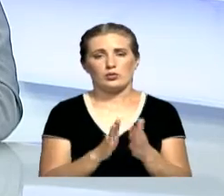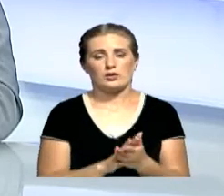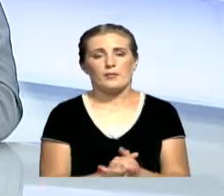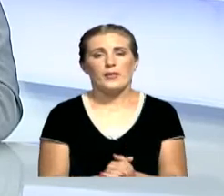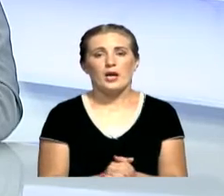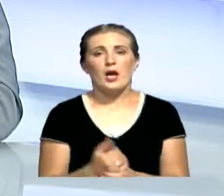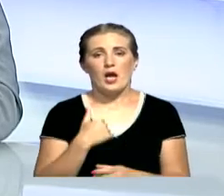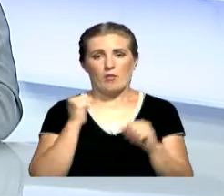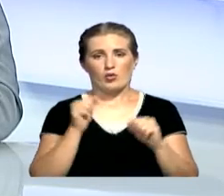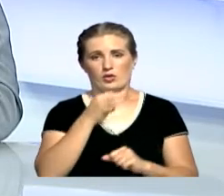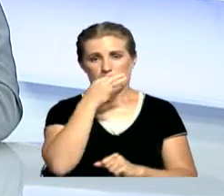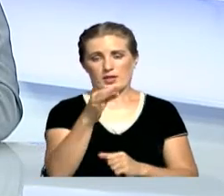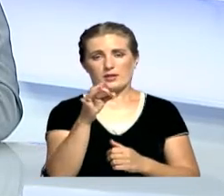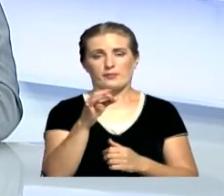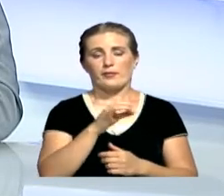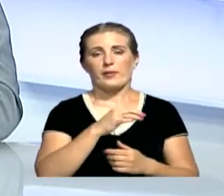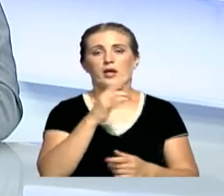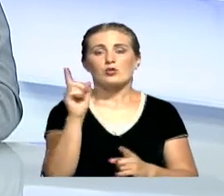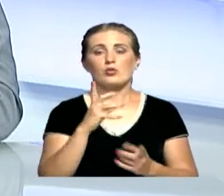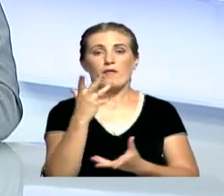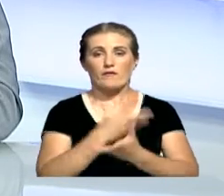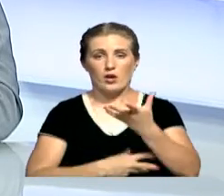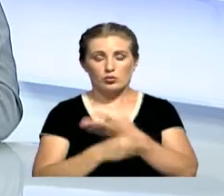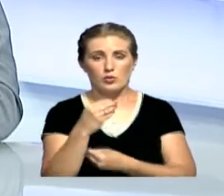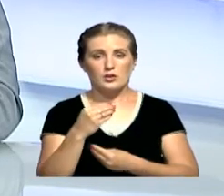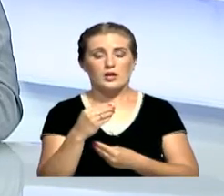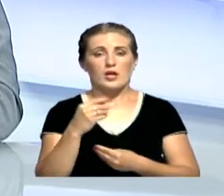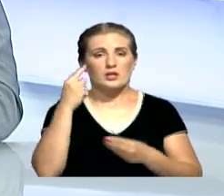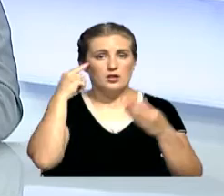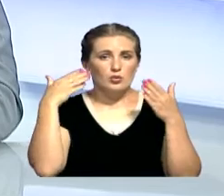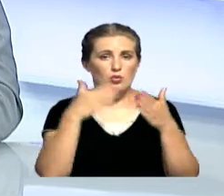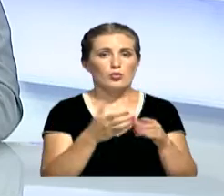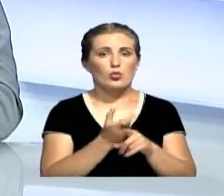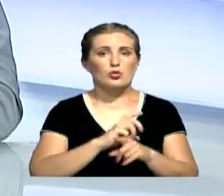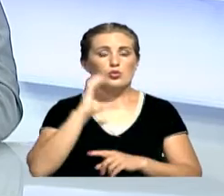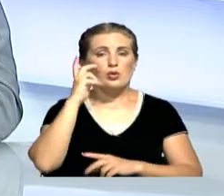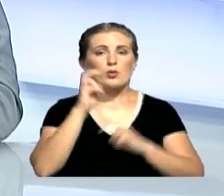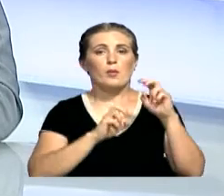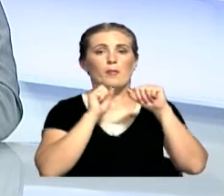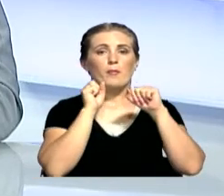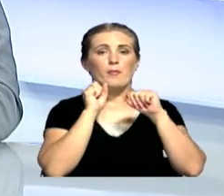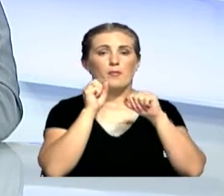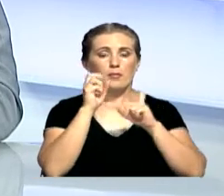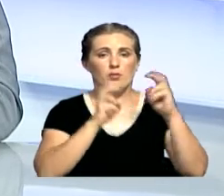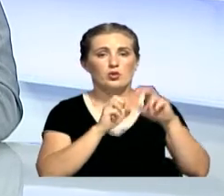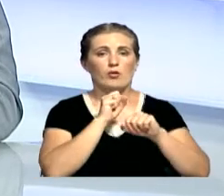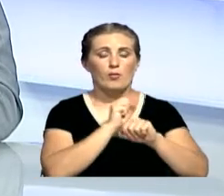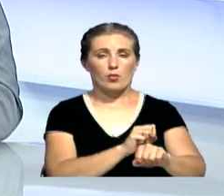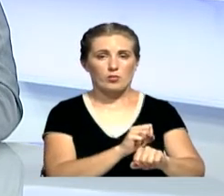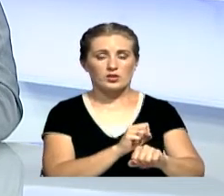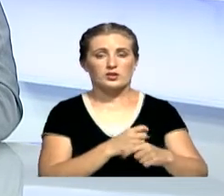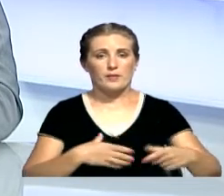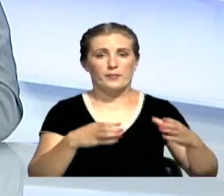можно сразу отметить хочу что феодосия феодосия сосредоточены очень серьезное предприятие оборонно-промышленного комплекса это что сегодня они